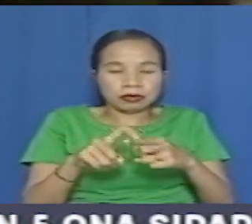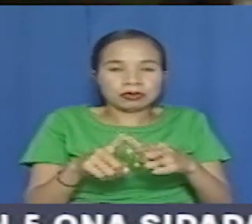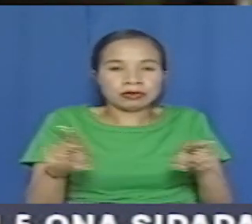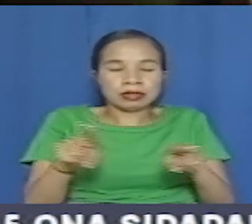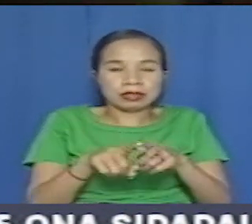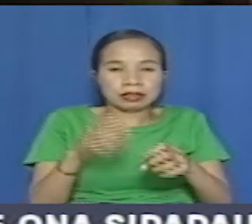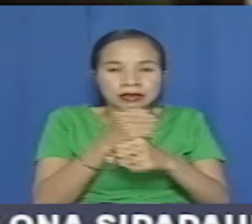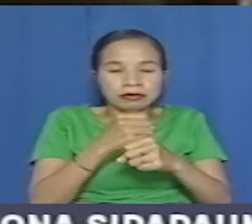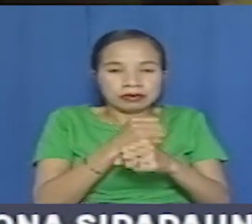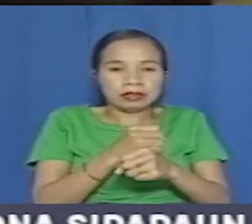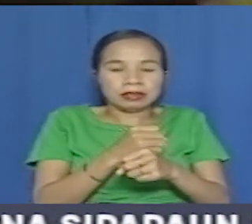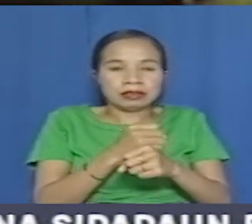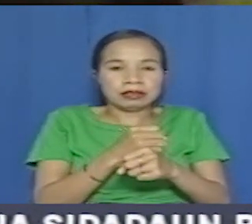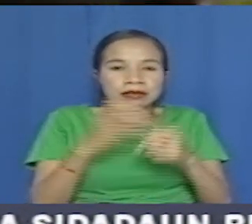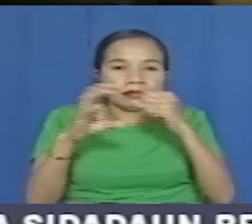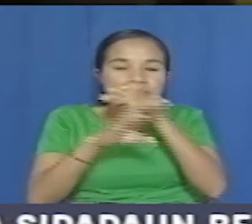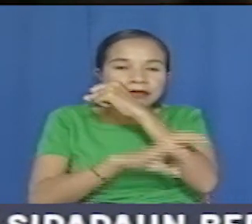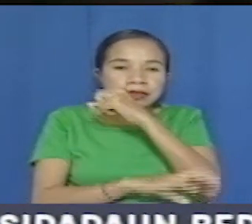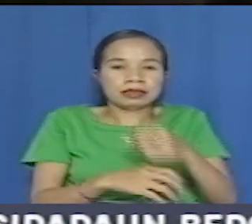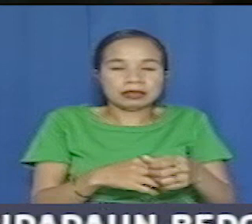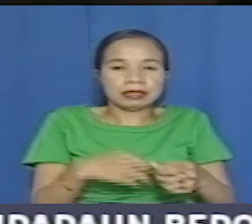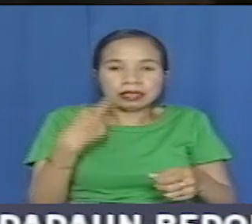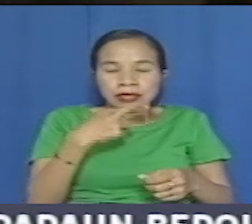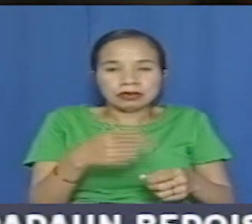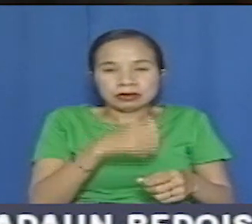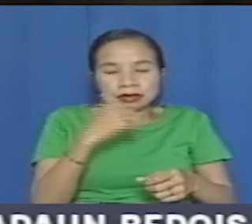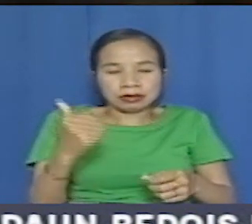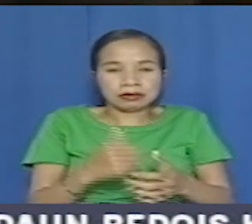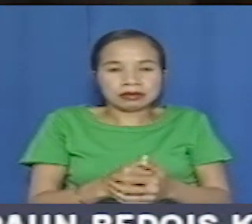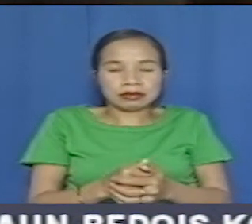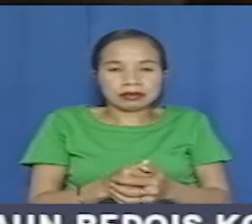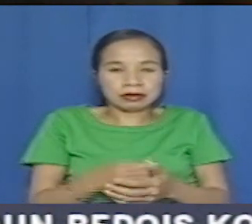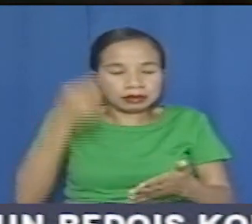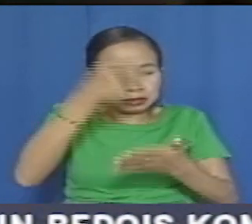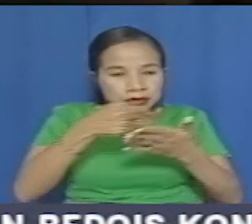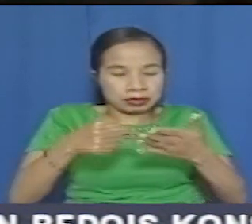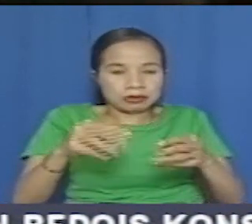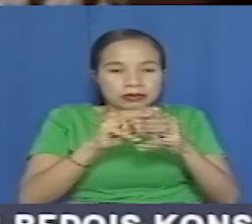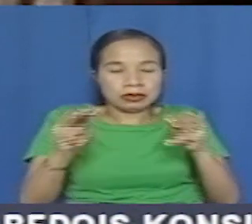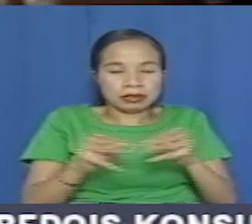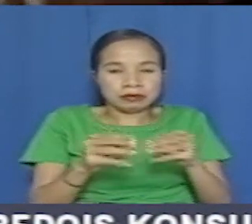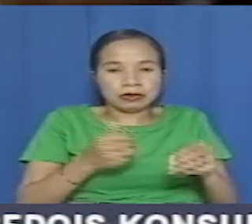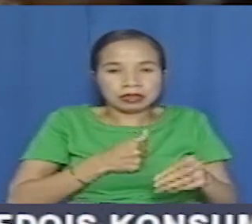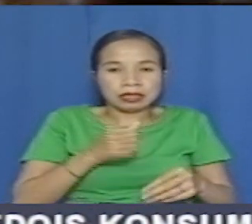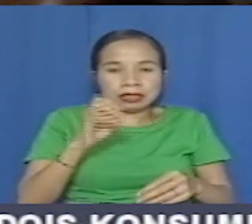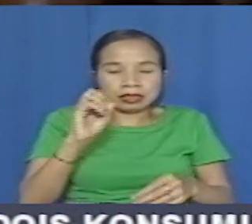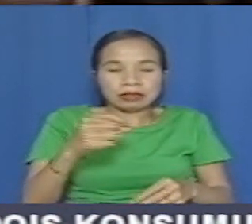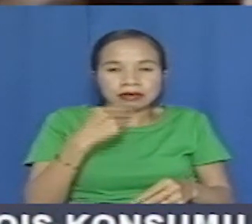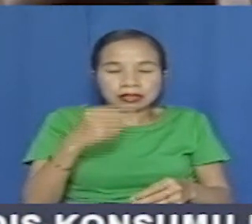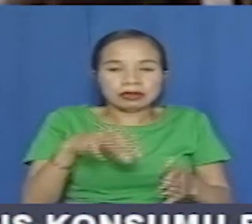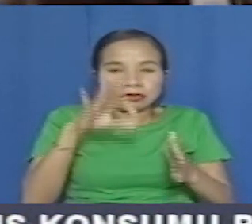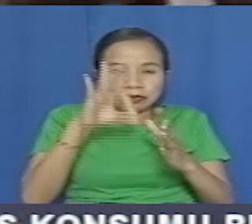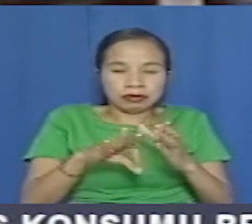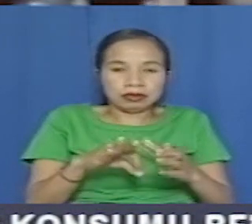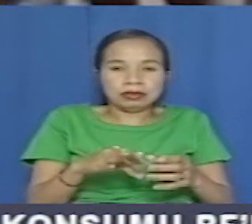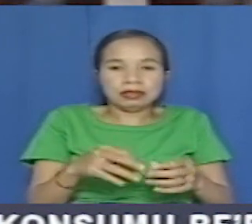kafe batar hare no selselukta. Secretário Região Unisma Municipio Ainaru nemo salenta kuda ihang no